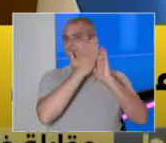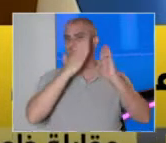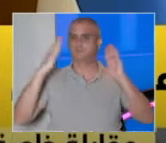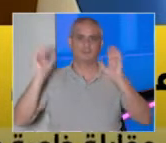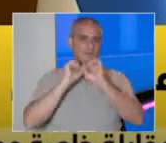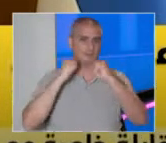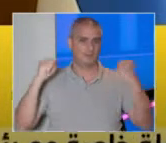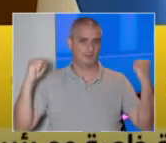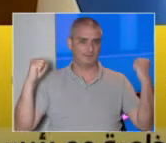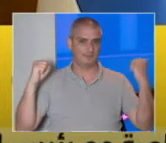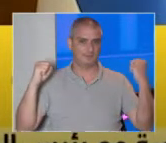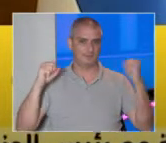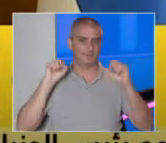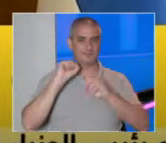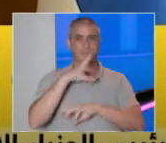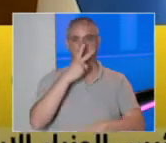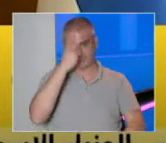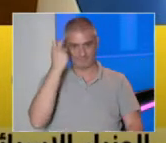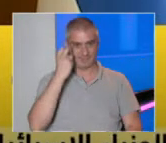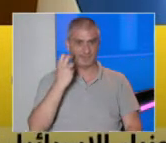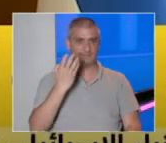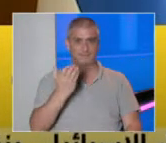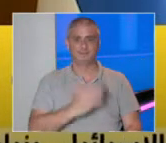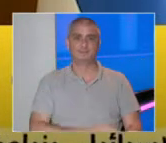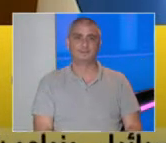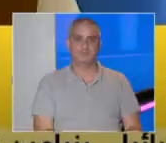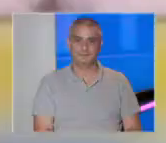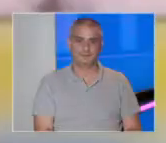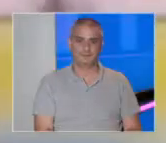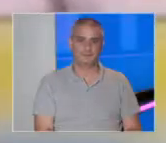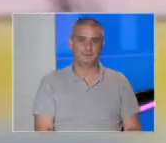התורה, סטרייפ בערבית, כיתוב בערבית, הנה זה.